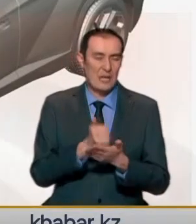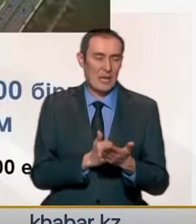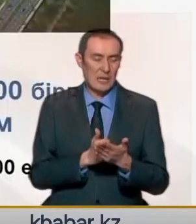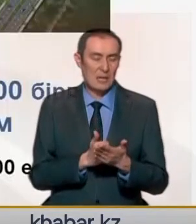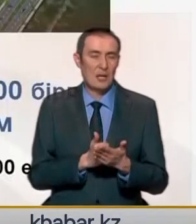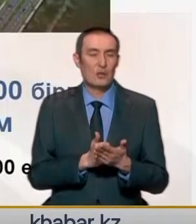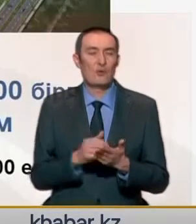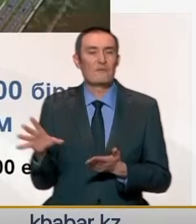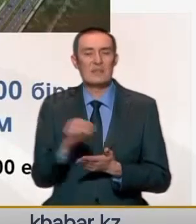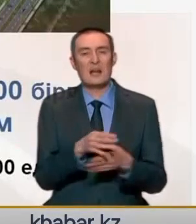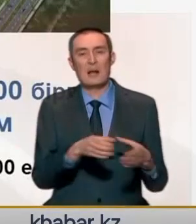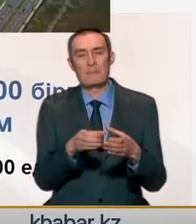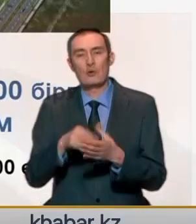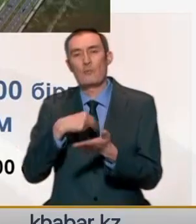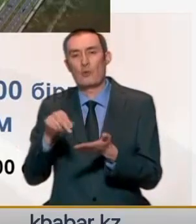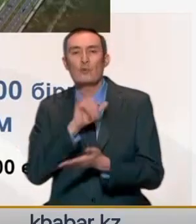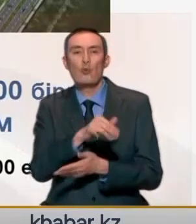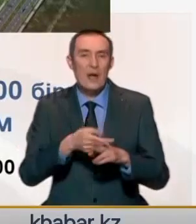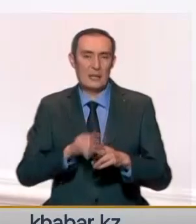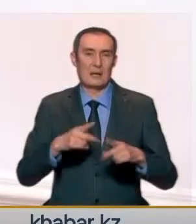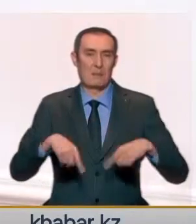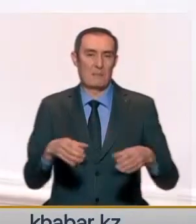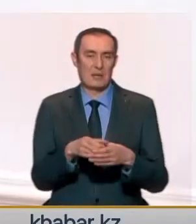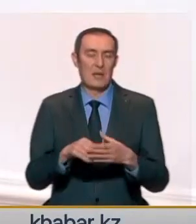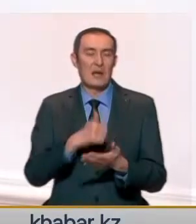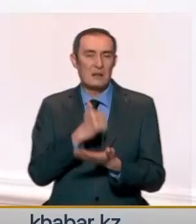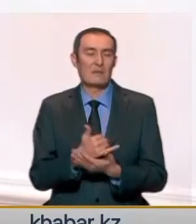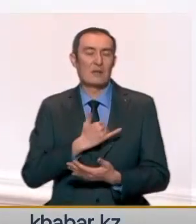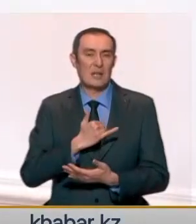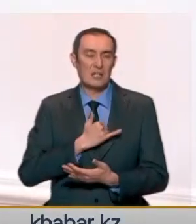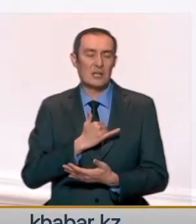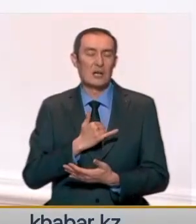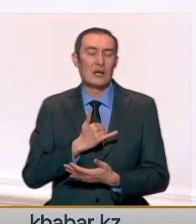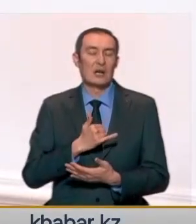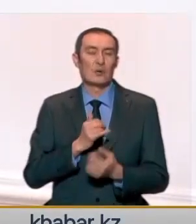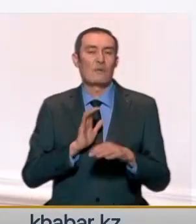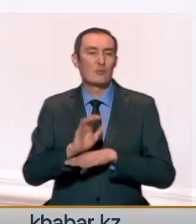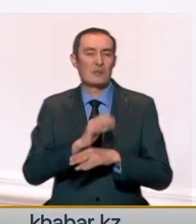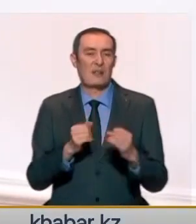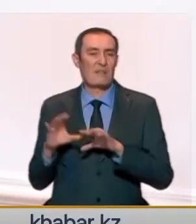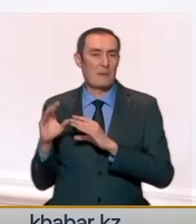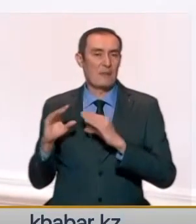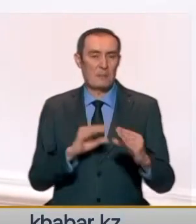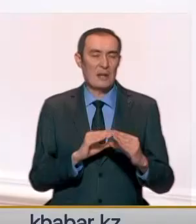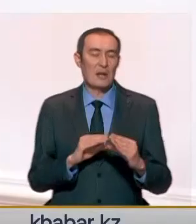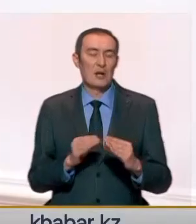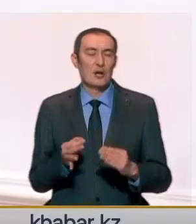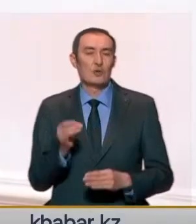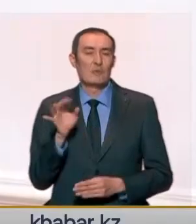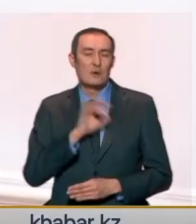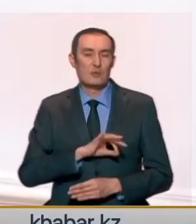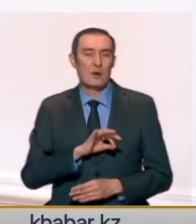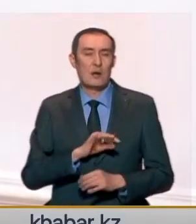то все производители покупают у этого поставщика. Самое главное для наших производителей транспортных средств – это позволит